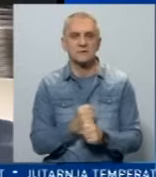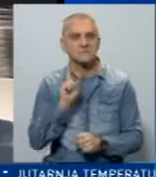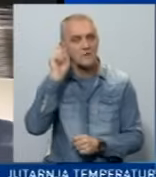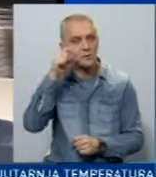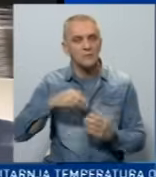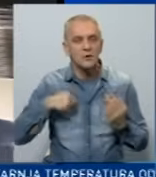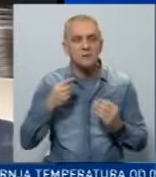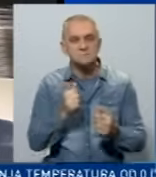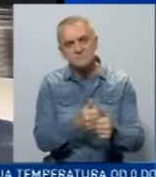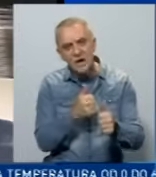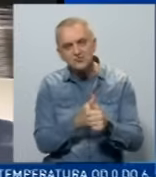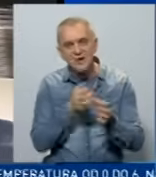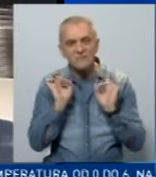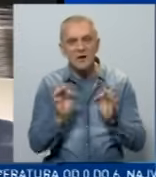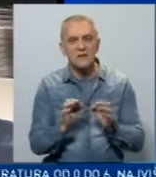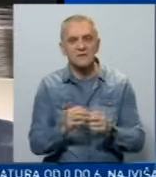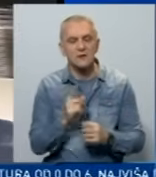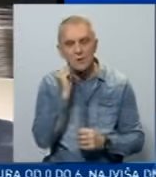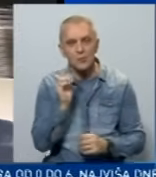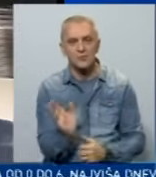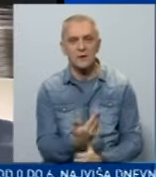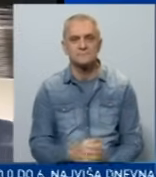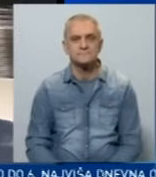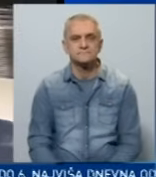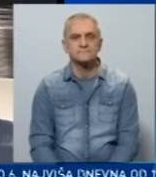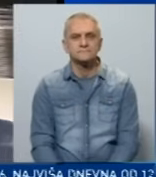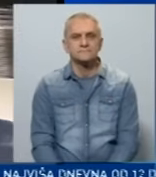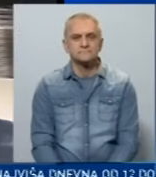rad svakodnevno ispraćajući kvalitetne kadrove.